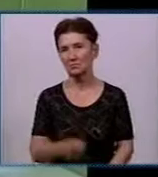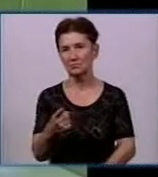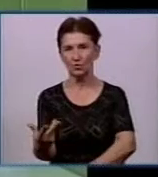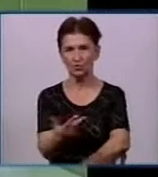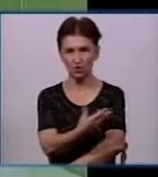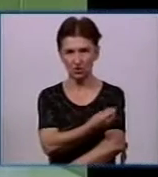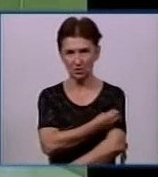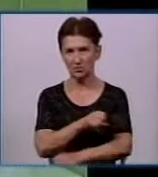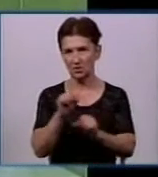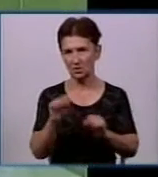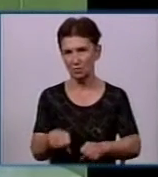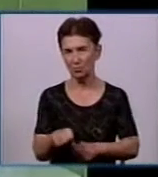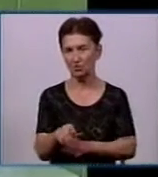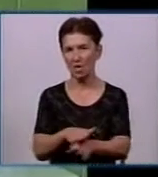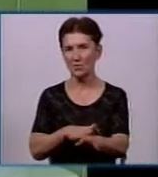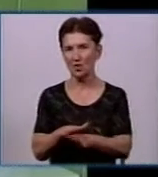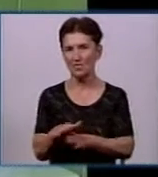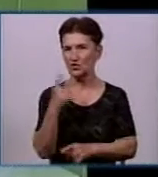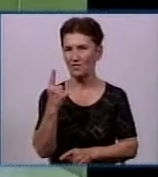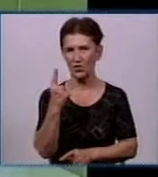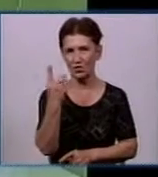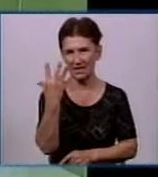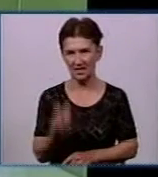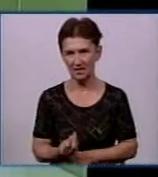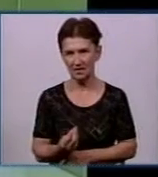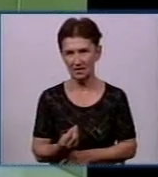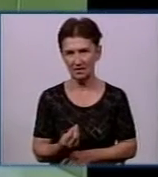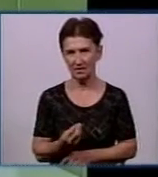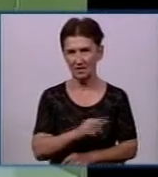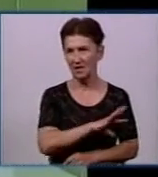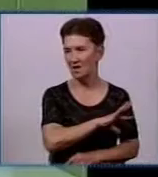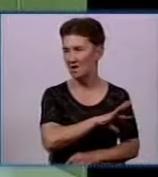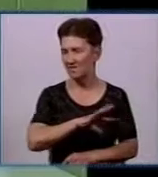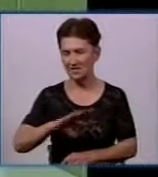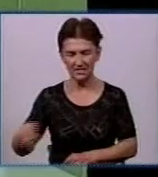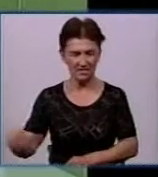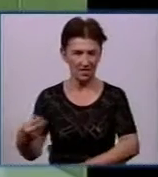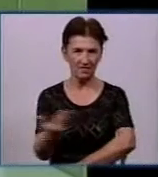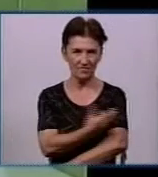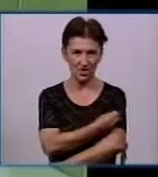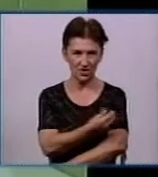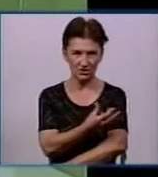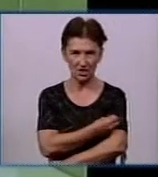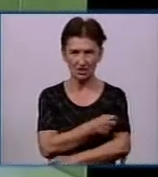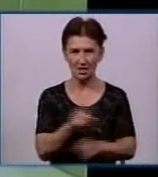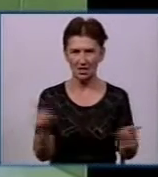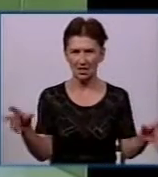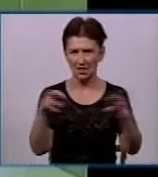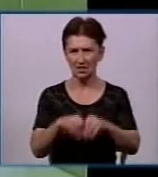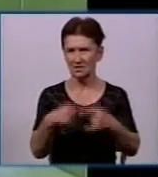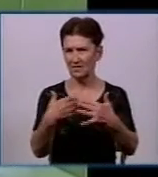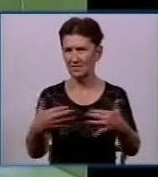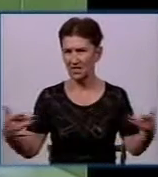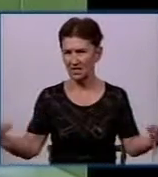можна проводити в один день, не всі вакцини можна робити в один день, всі компоненти, у різні